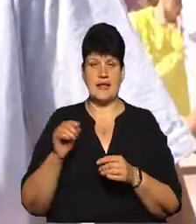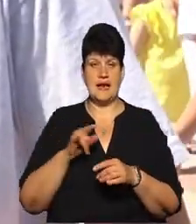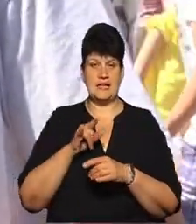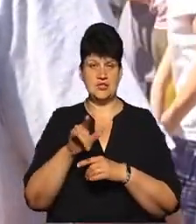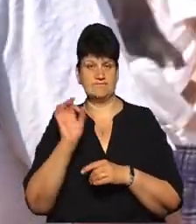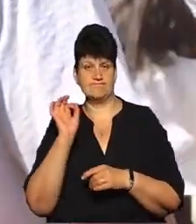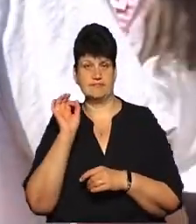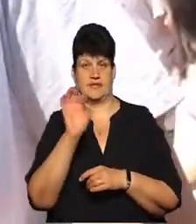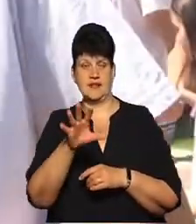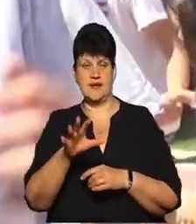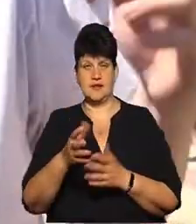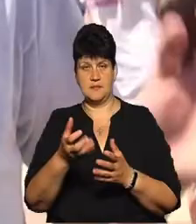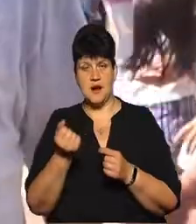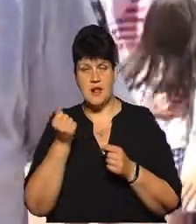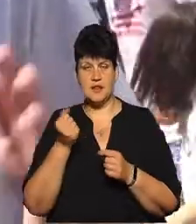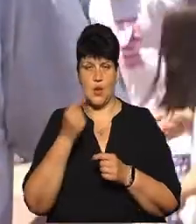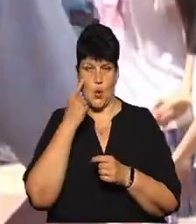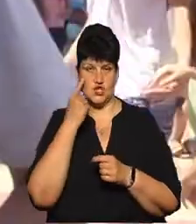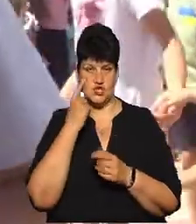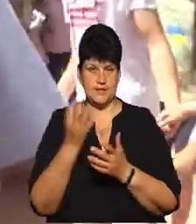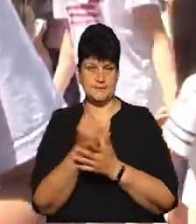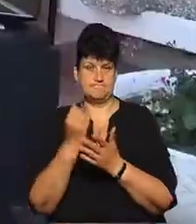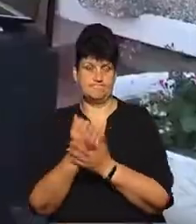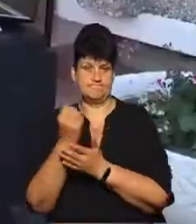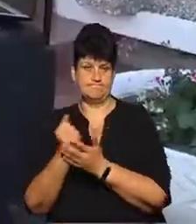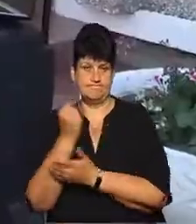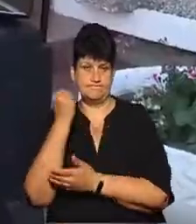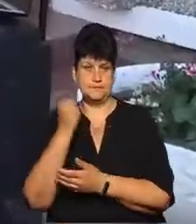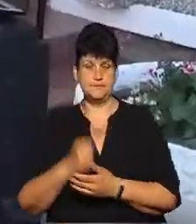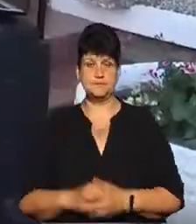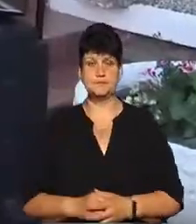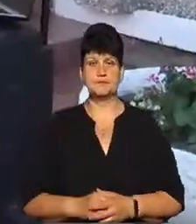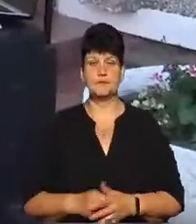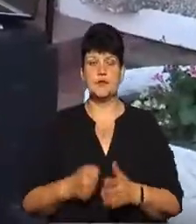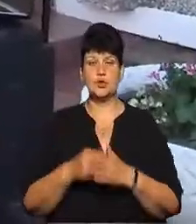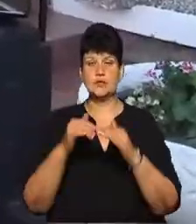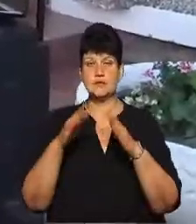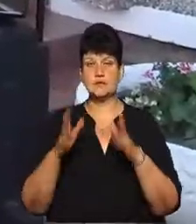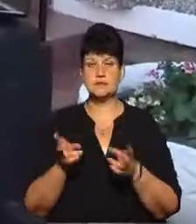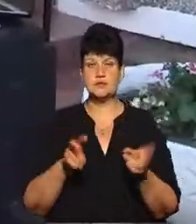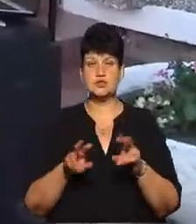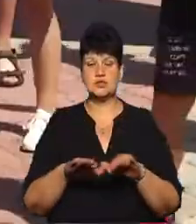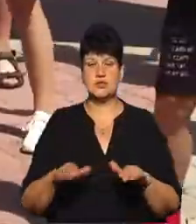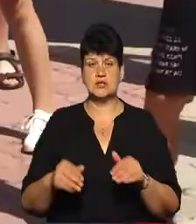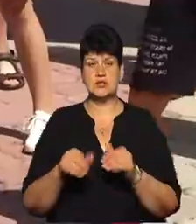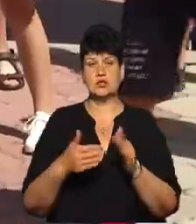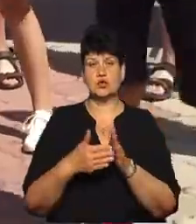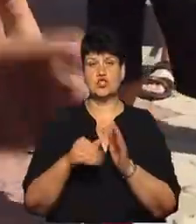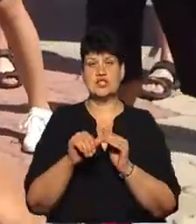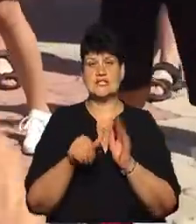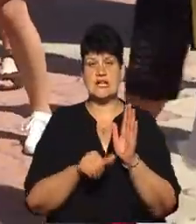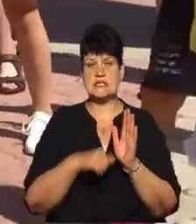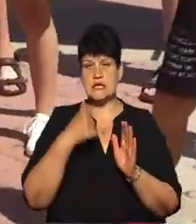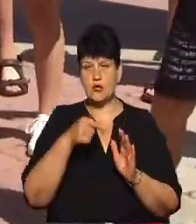самим набирали очки. Кожна команда набирала певну кількість очок. До табору долучилися діти віком до 16 років. Вони